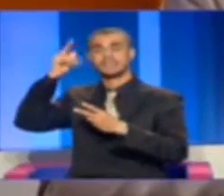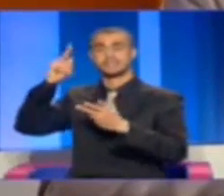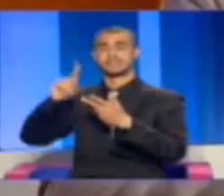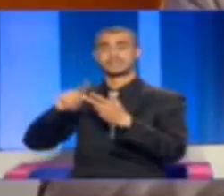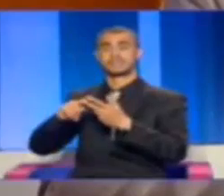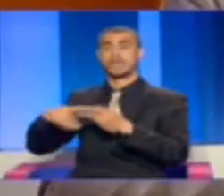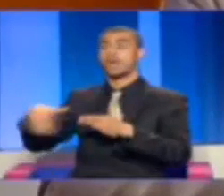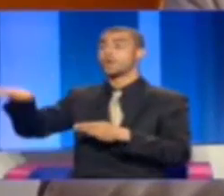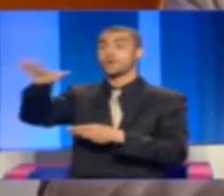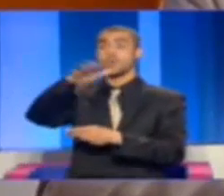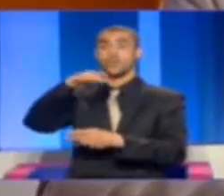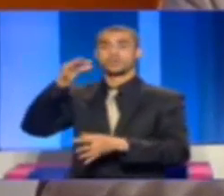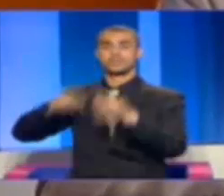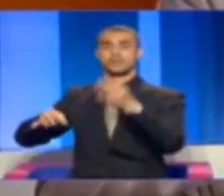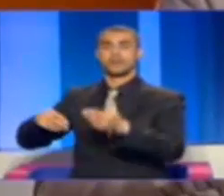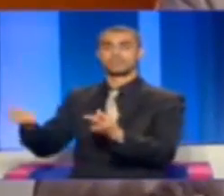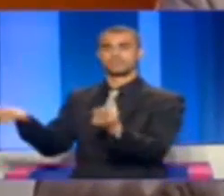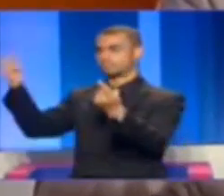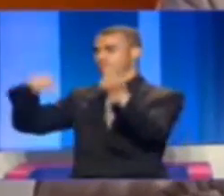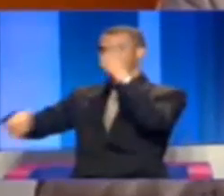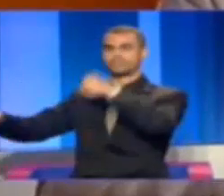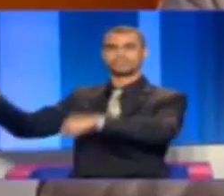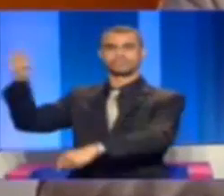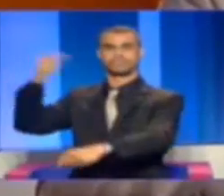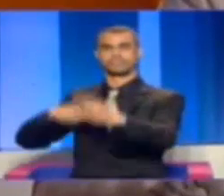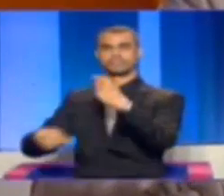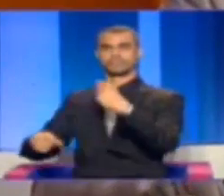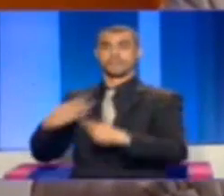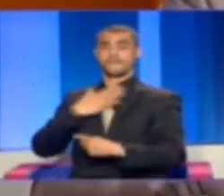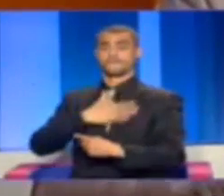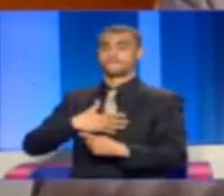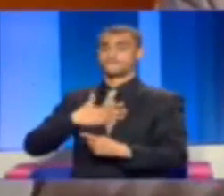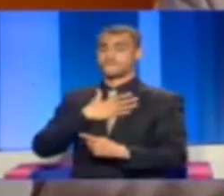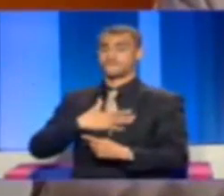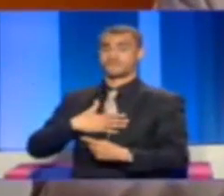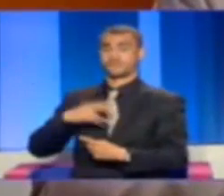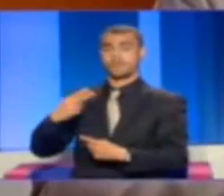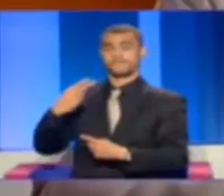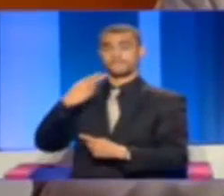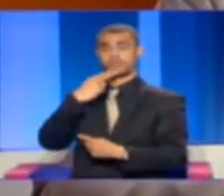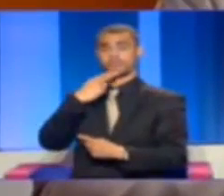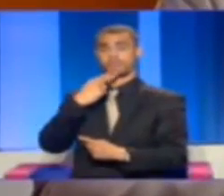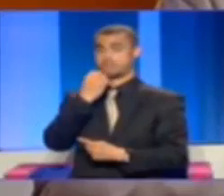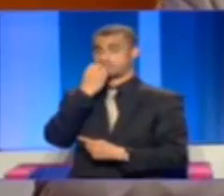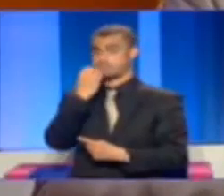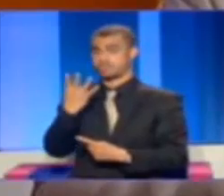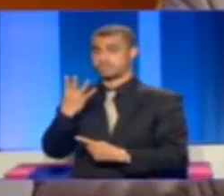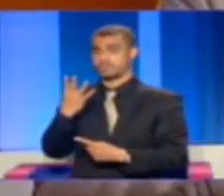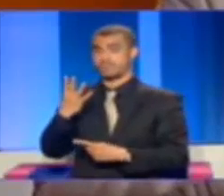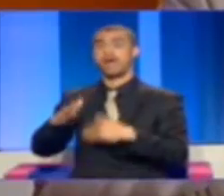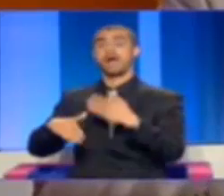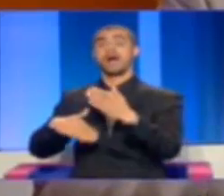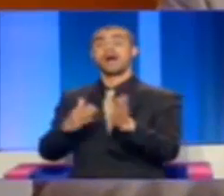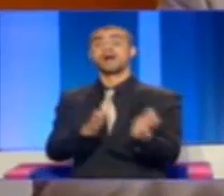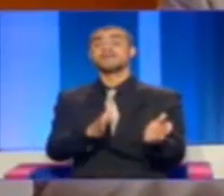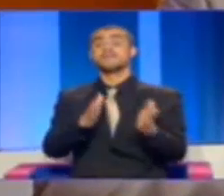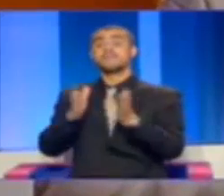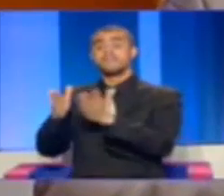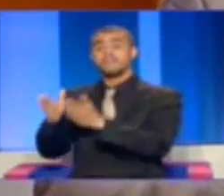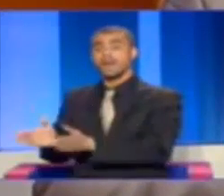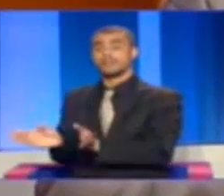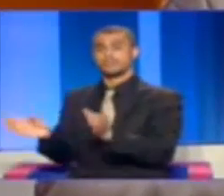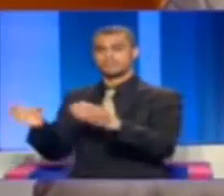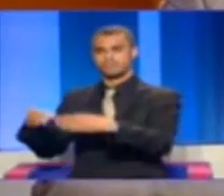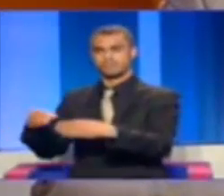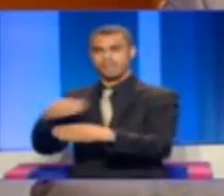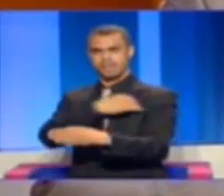كذلك، وكانت واحد الاستجابة رائعة لأنه من طرف القضاة سميتو من النيابة العامة، لأنه كذلك درنا